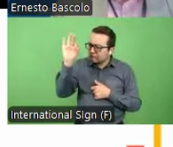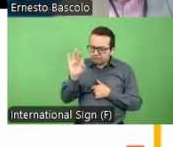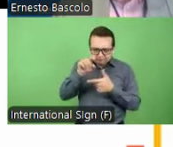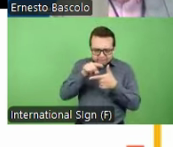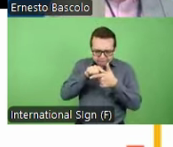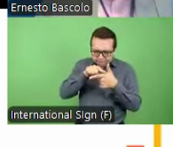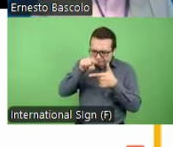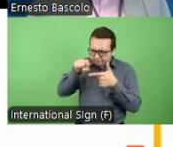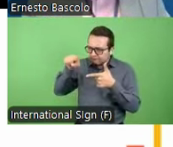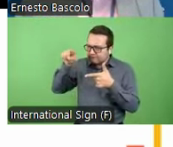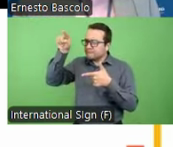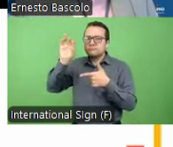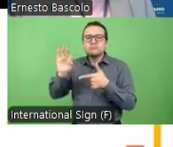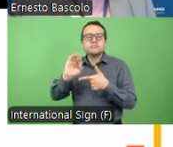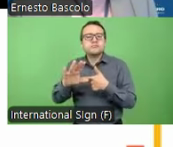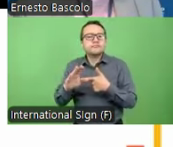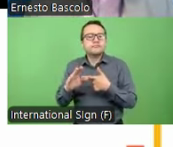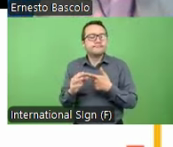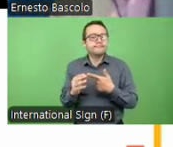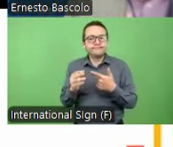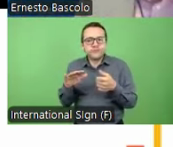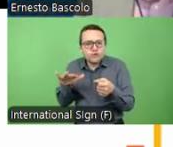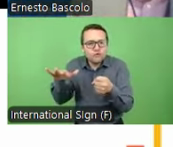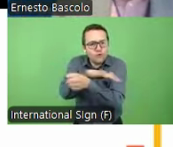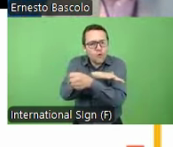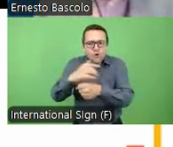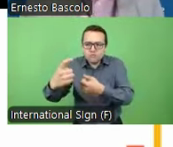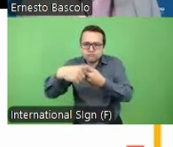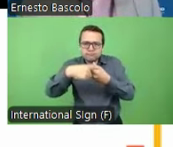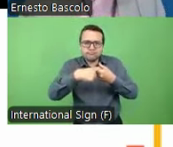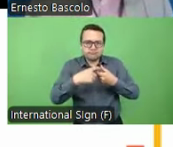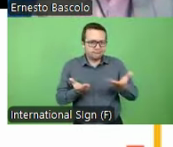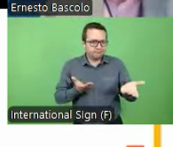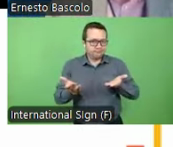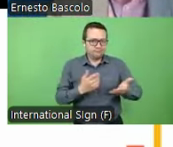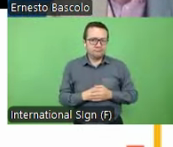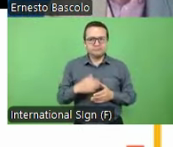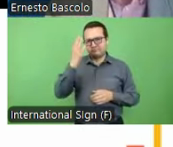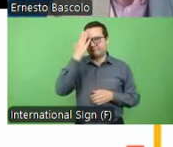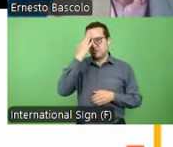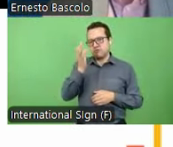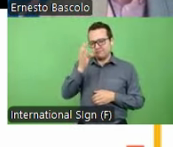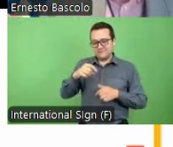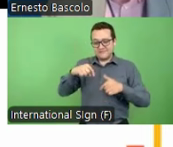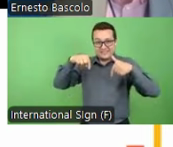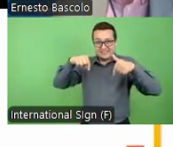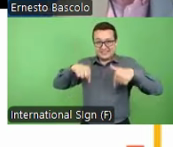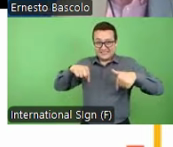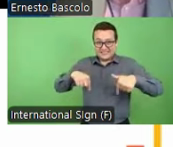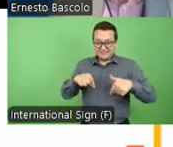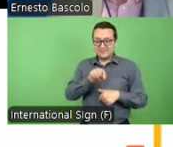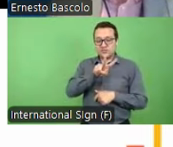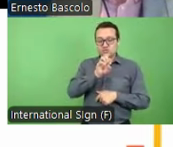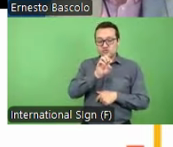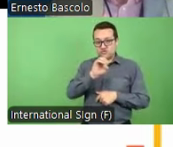bien indicateur de la primera couverture des services década y de la media santé de este nous siglo disait que la première décennie de ce experimentó